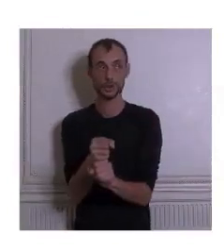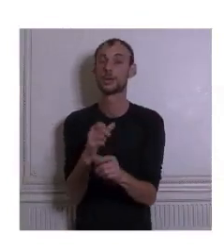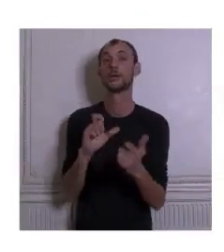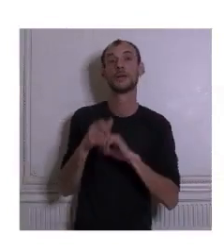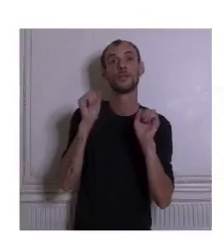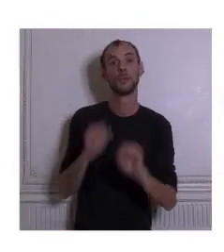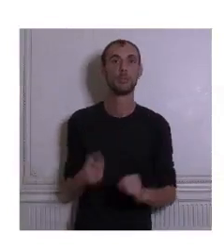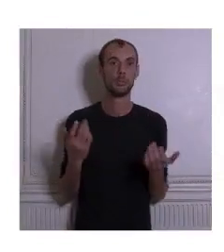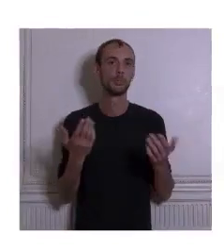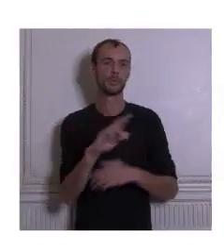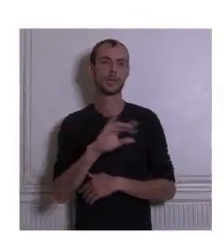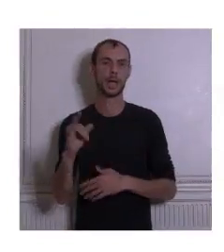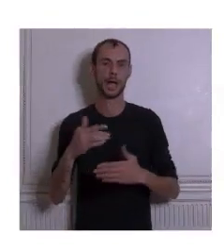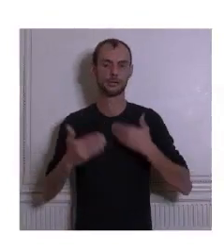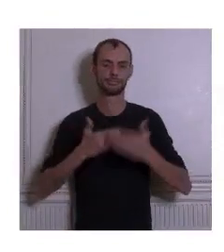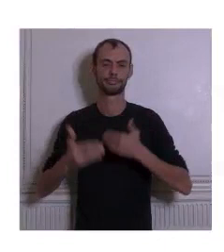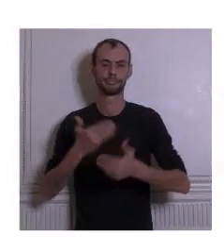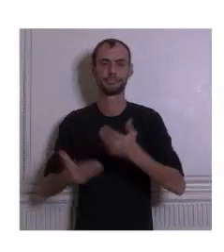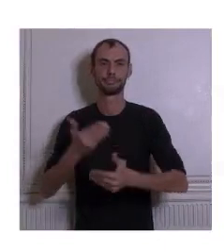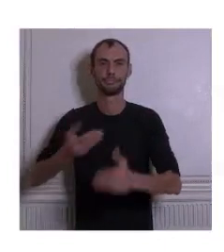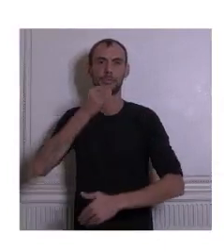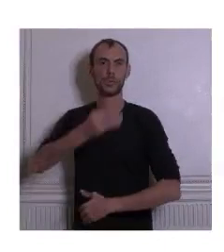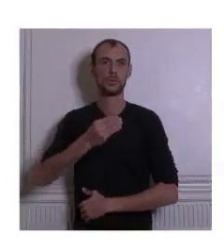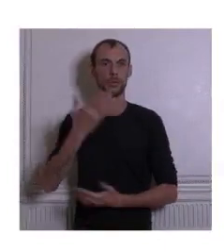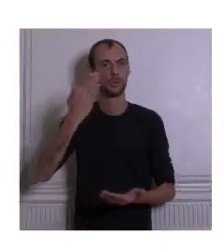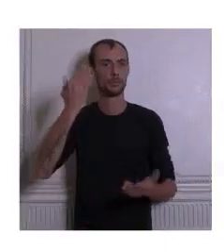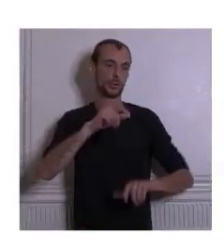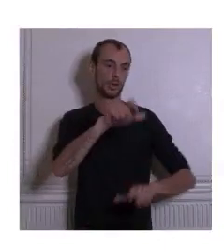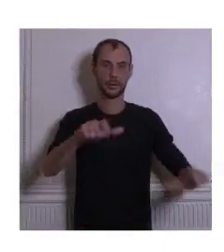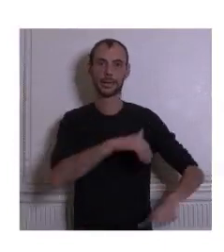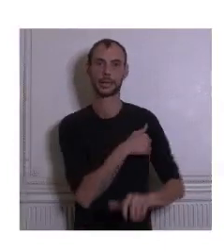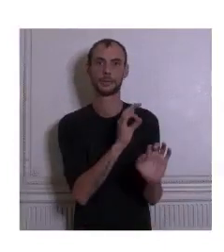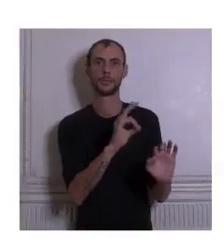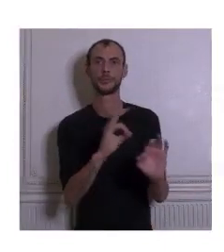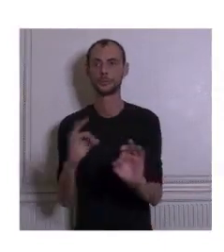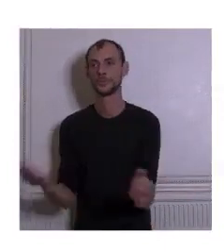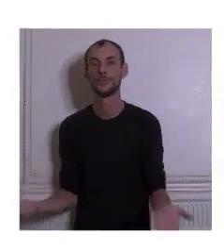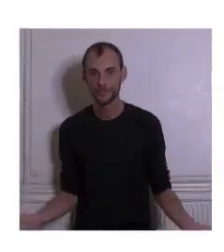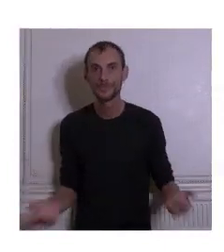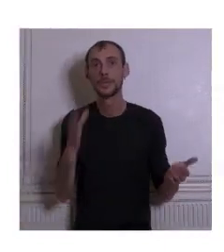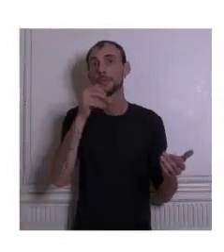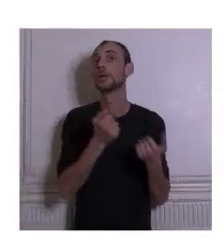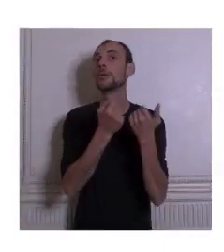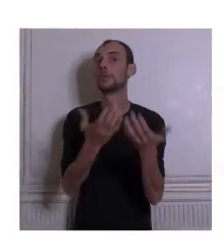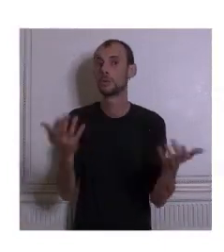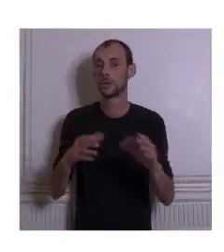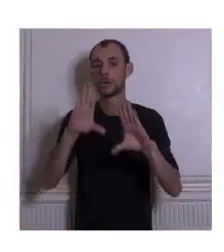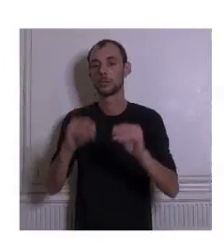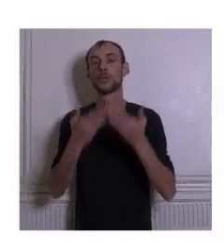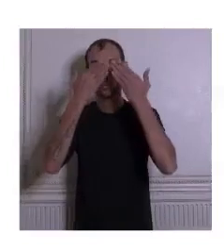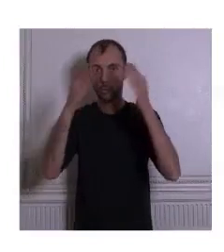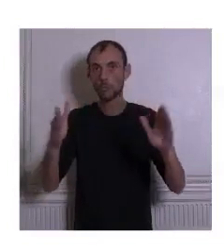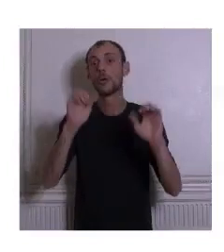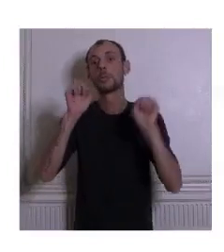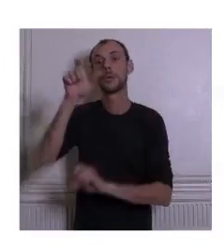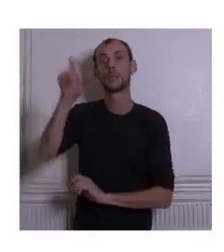titularisation dans un corps ou un cadre d'emploi fonctionnaire ou pour suivre un cycle de préparation à un concours donnant